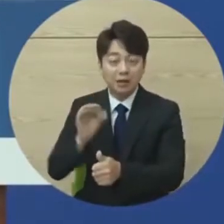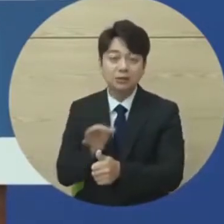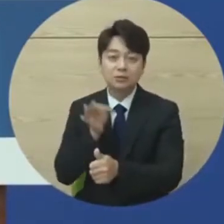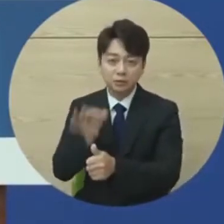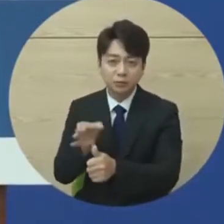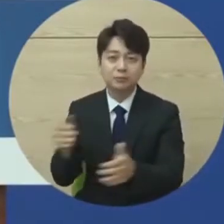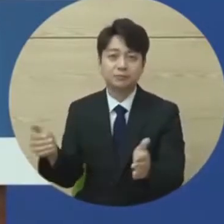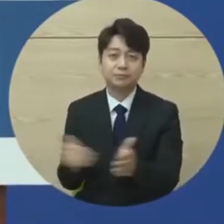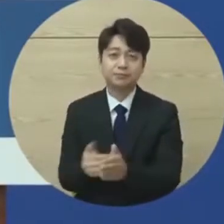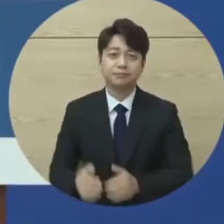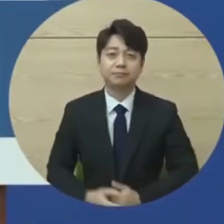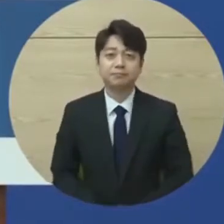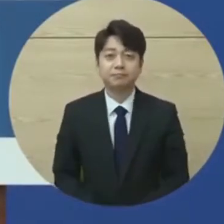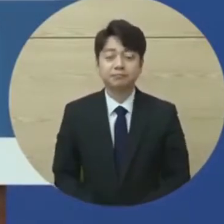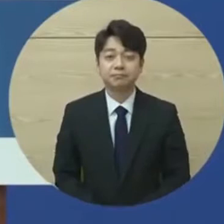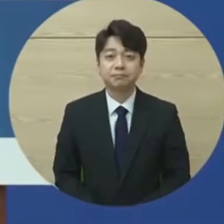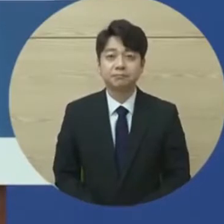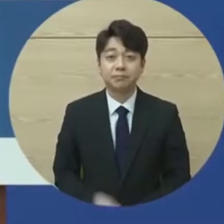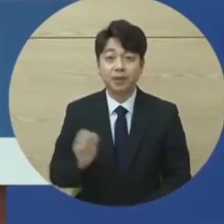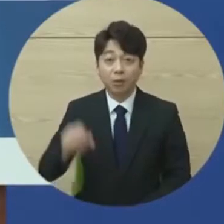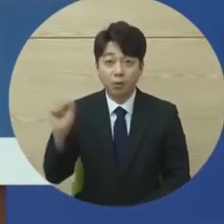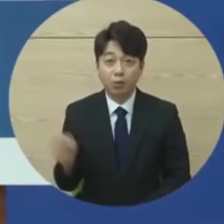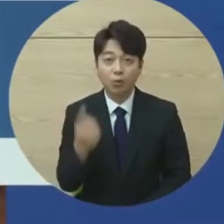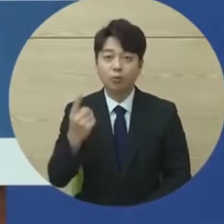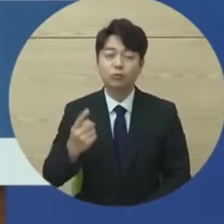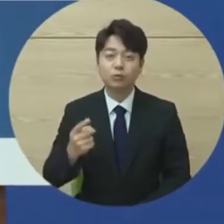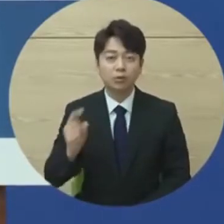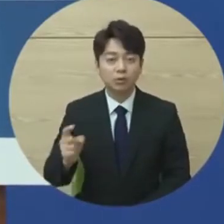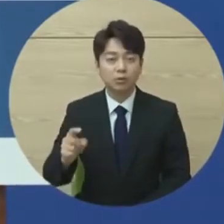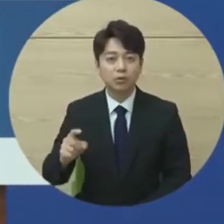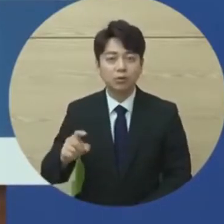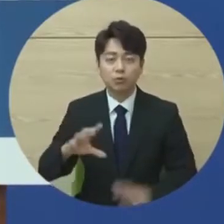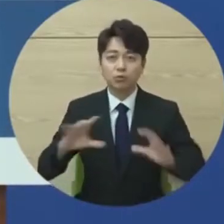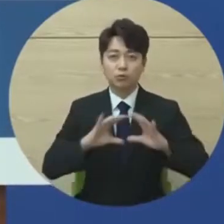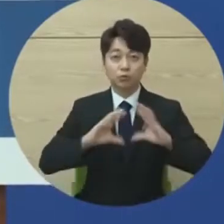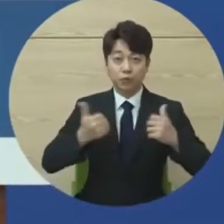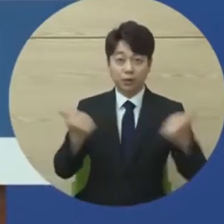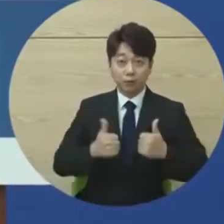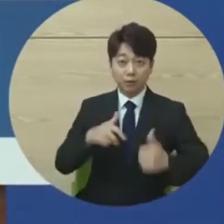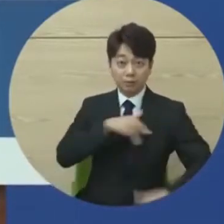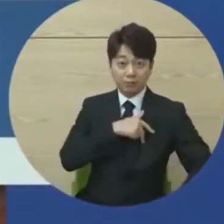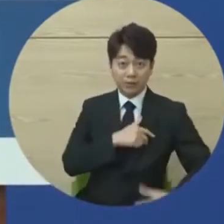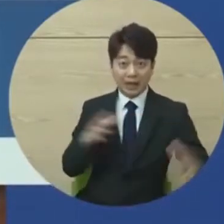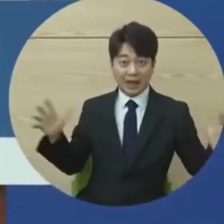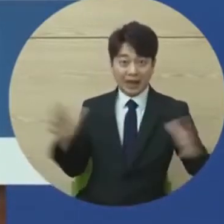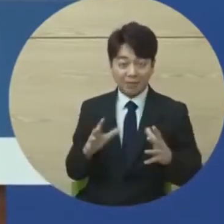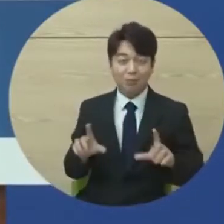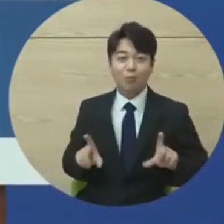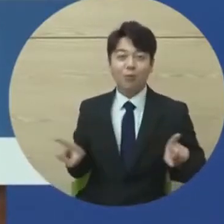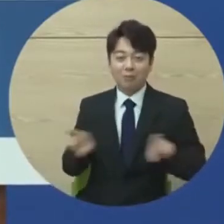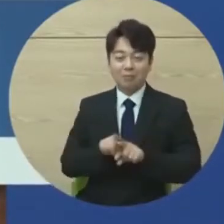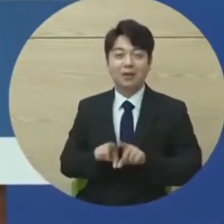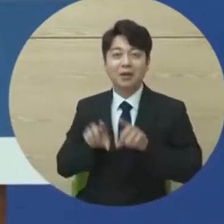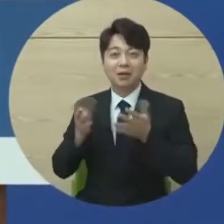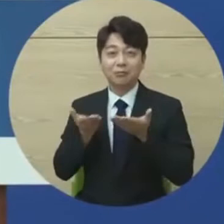되어 모든 국회의원들이 하기를 바랐습니다. 그러나 아무리 얘기해도 저 한 명으로 끝나고 말았습니다.